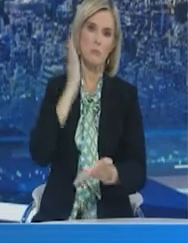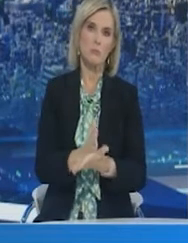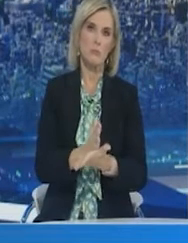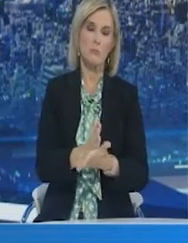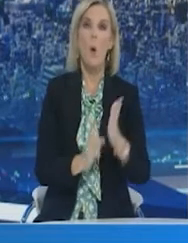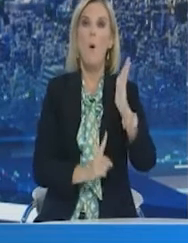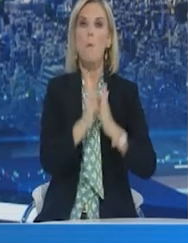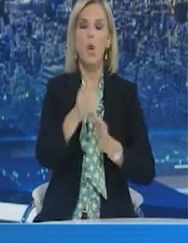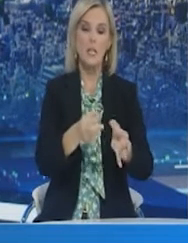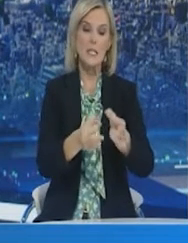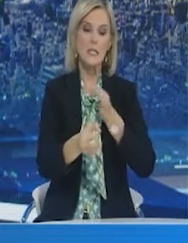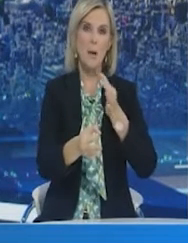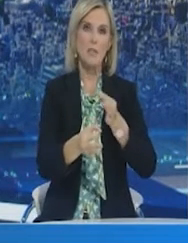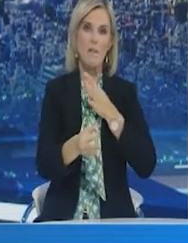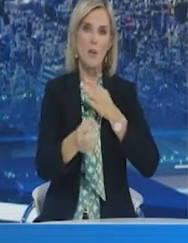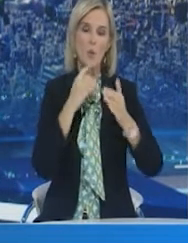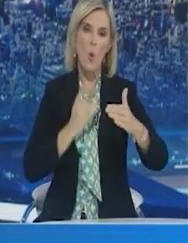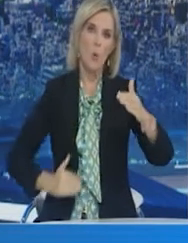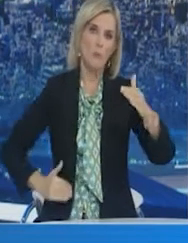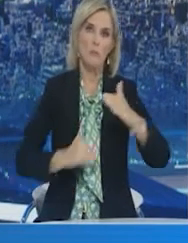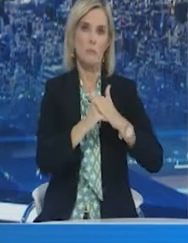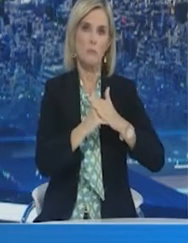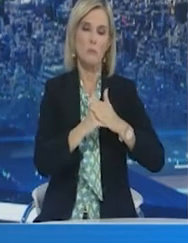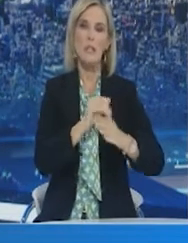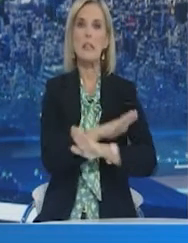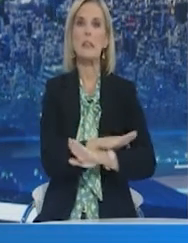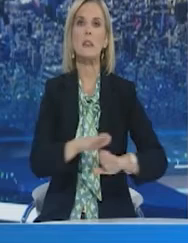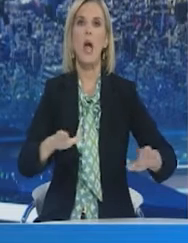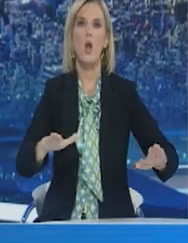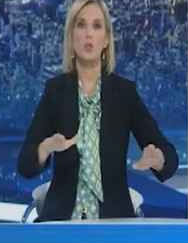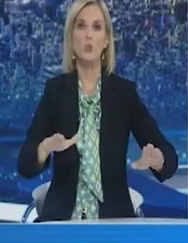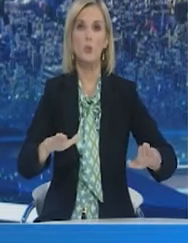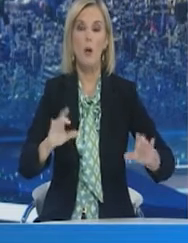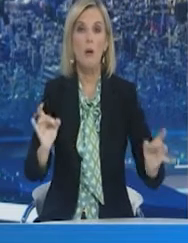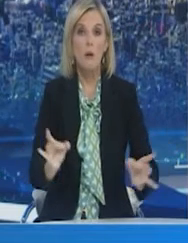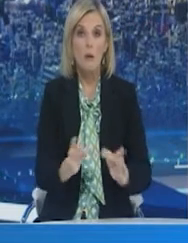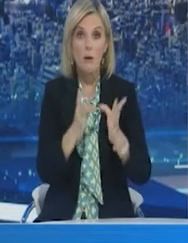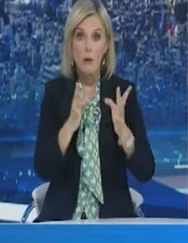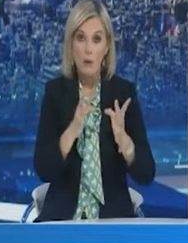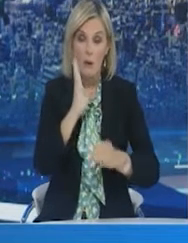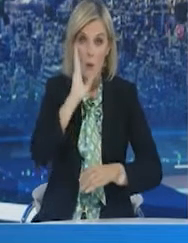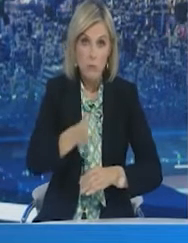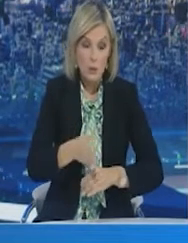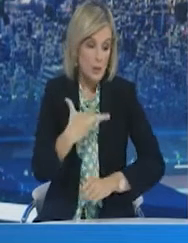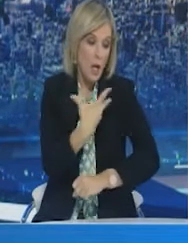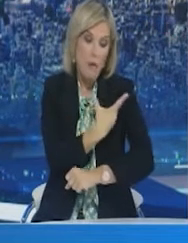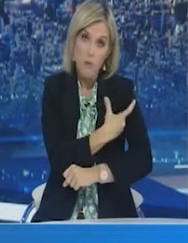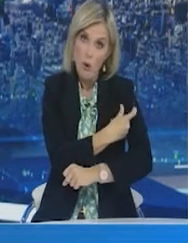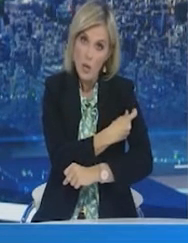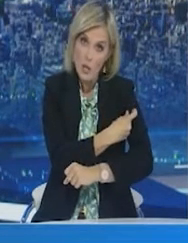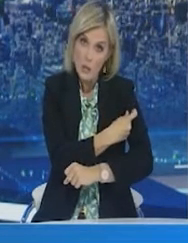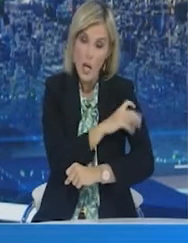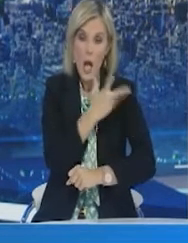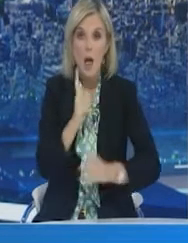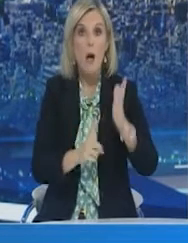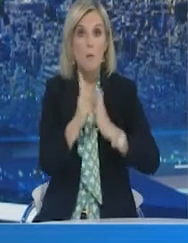1η Σεπτεμβρίου, που θα είναι και η τελευταία ημέρα κατά την οποία ένας υγειονομικός θα μπορεί να εμβολιαστεί. Μπορεί και αργότερα. Μιλάω